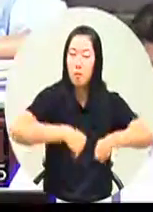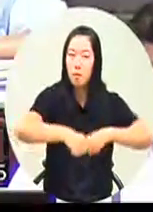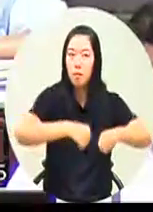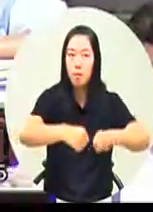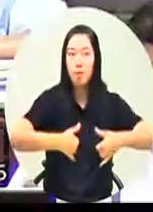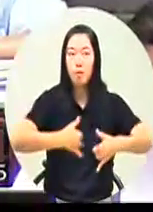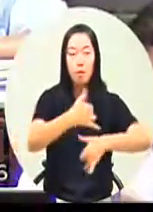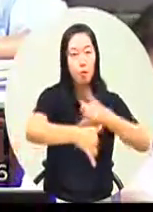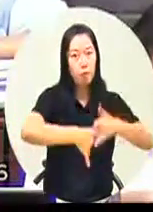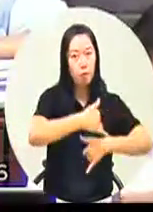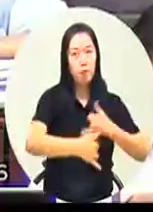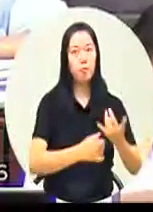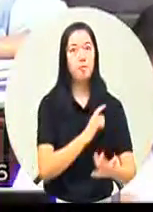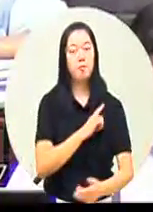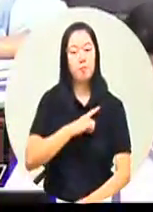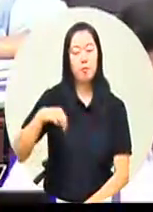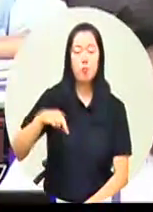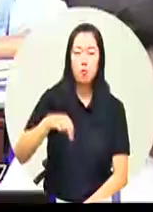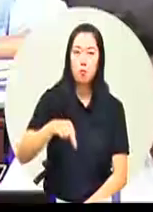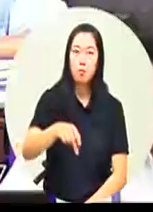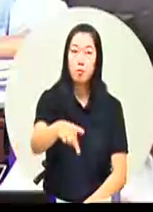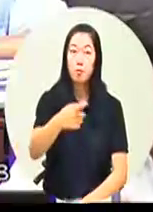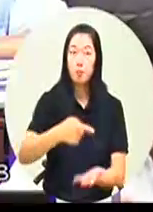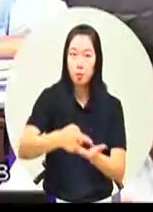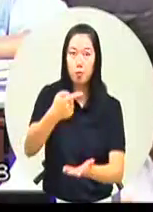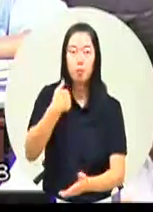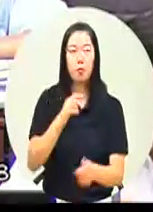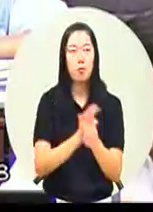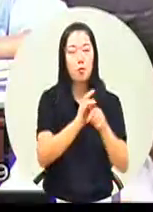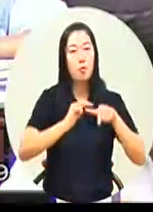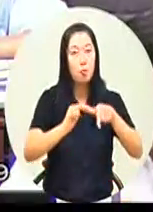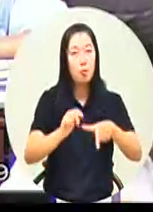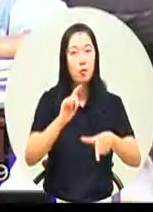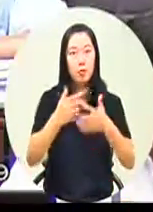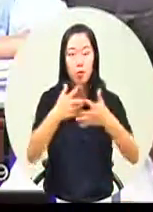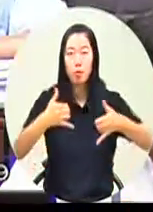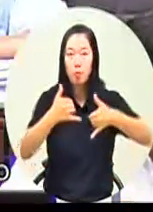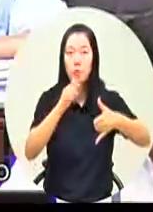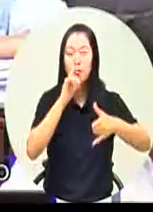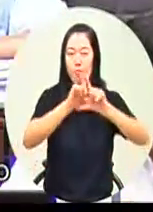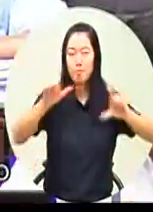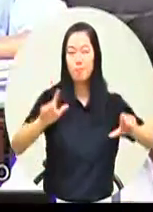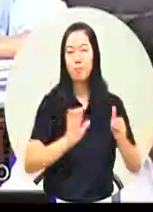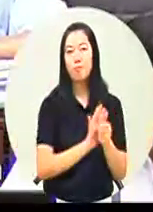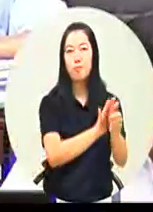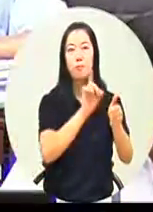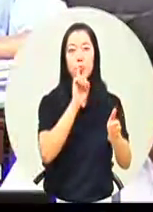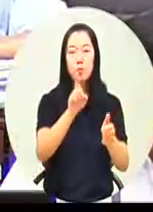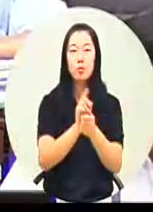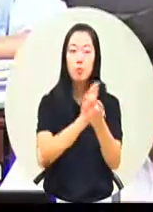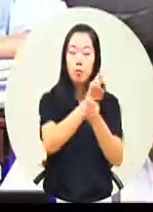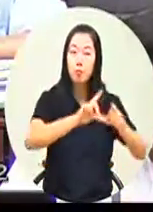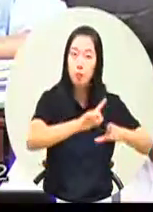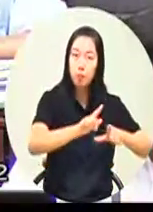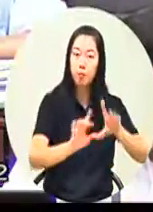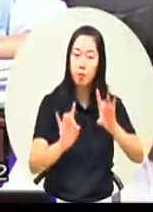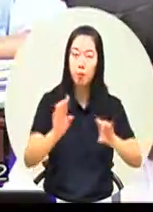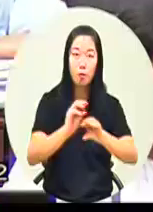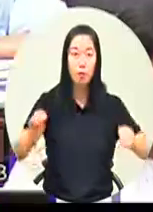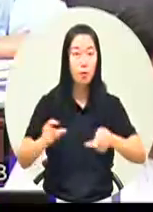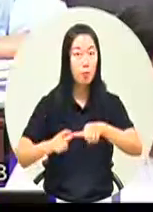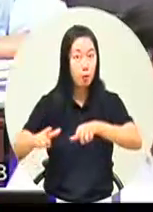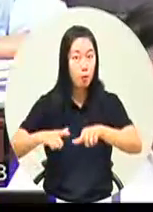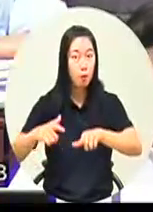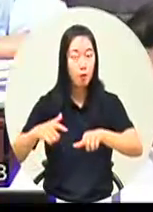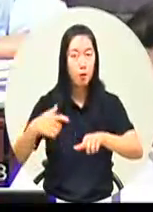自己去走了一趟，然后有推荐，他也在网络上大推我们的林园湿地公园，以及还有一些